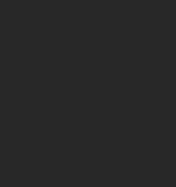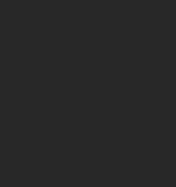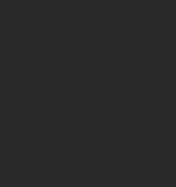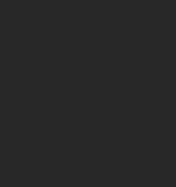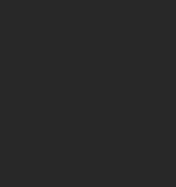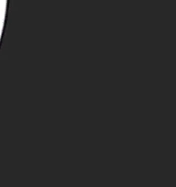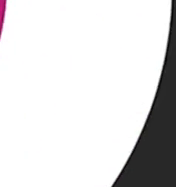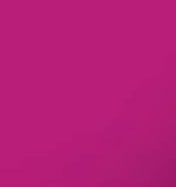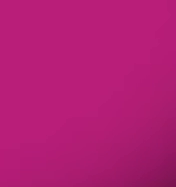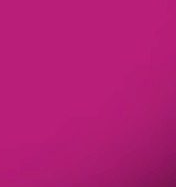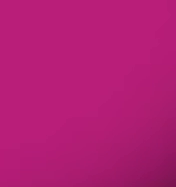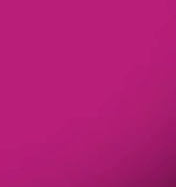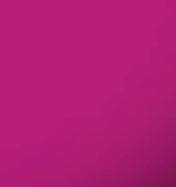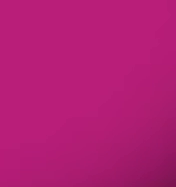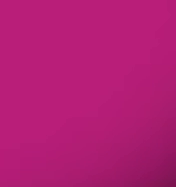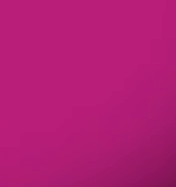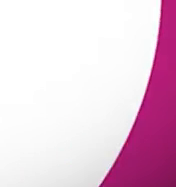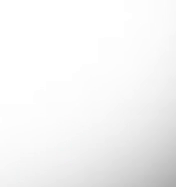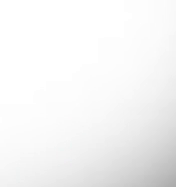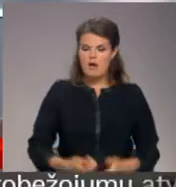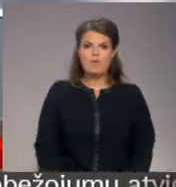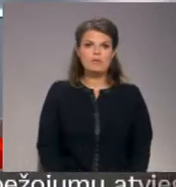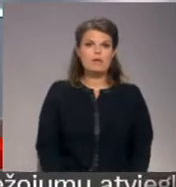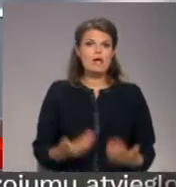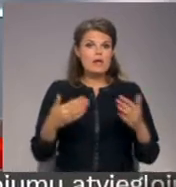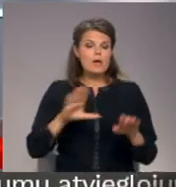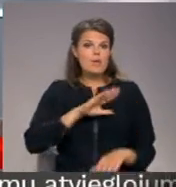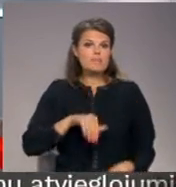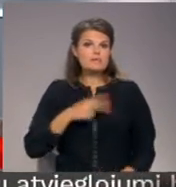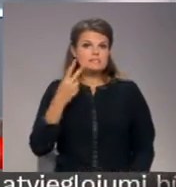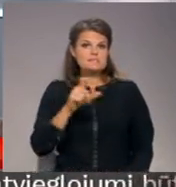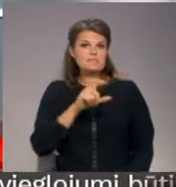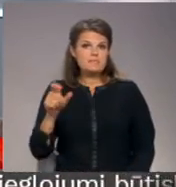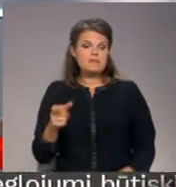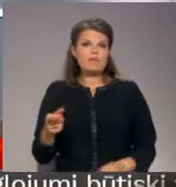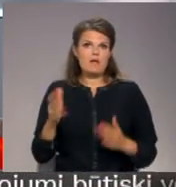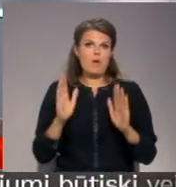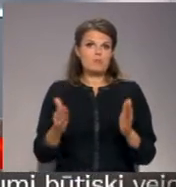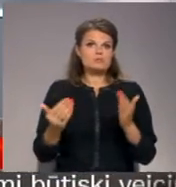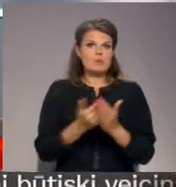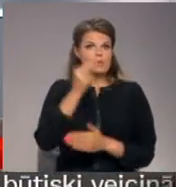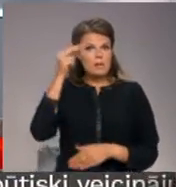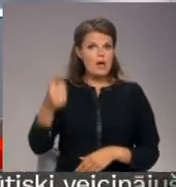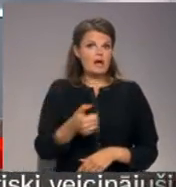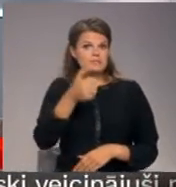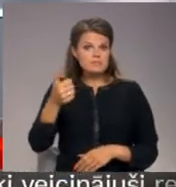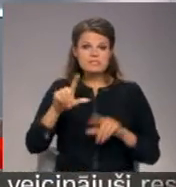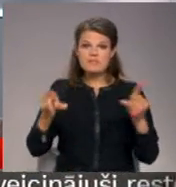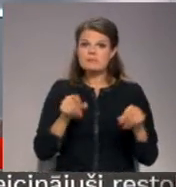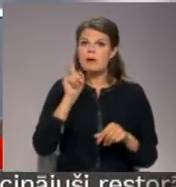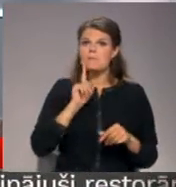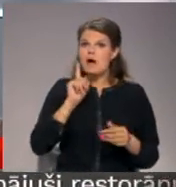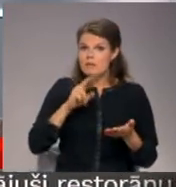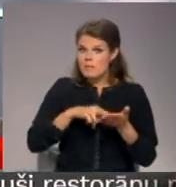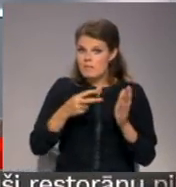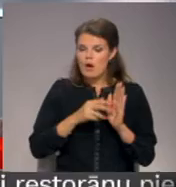Re! Viss ēters ir te! Jau pēc divām nedēļām klāt jaunais mācību gads, vismaz pagaidām plānots, ka